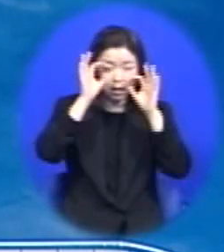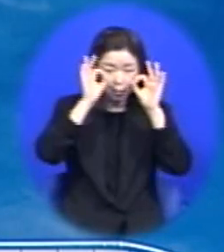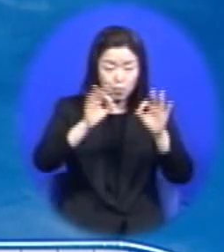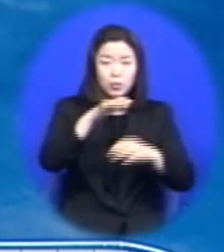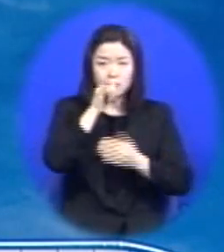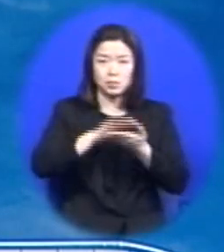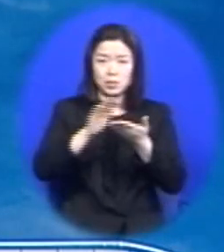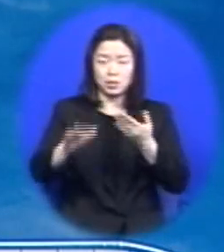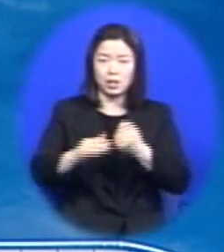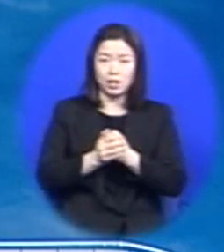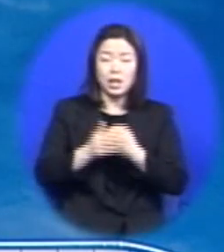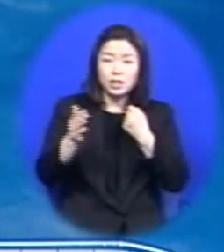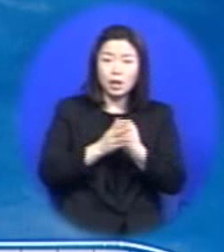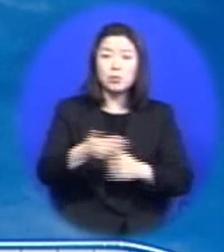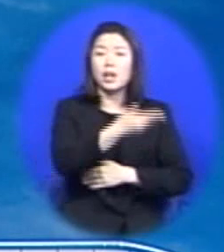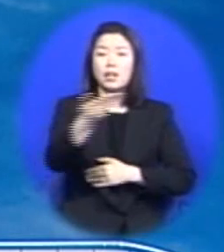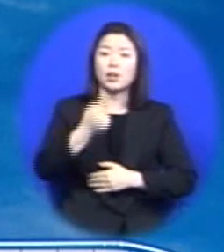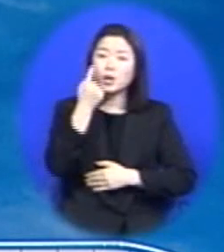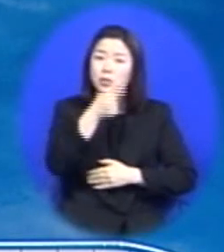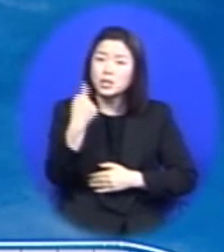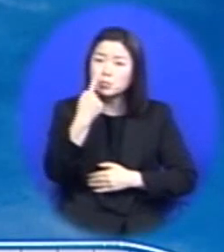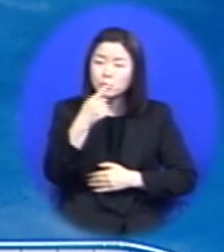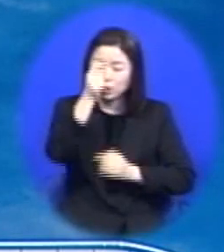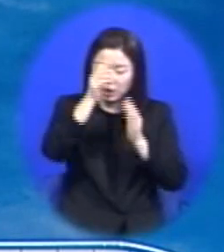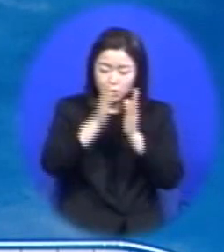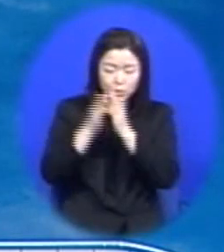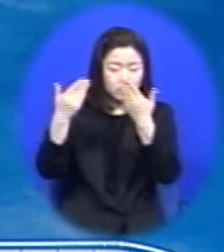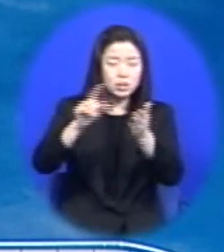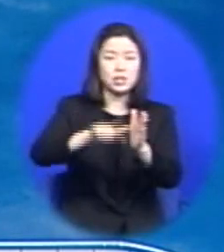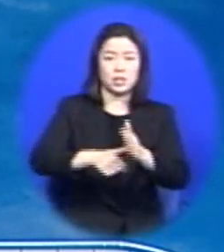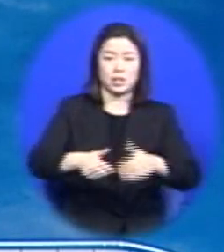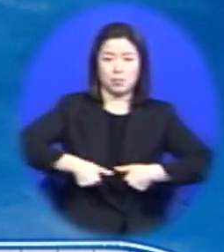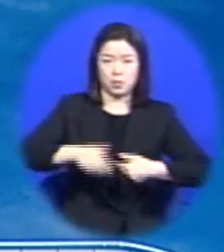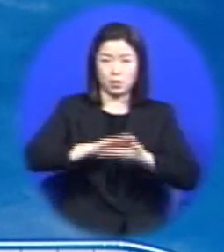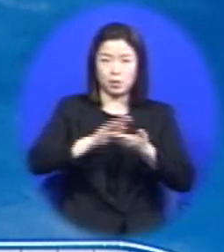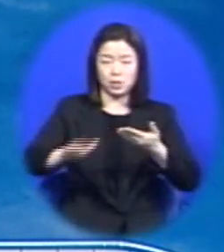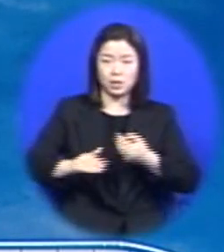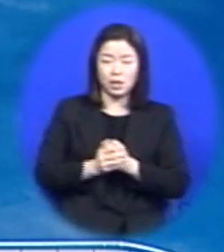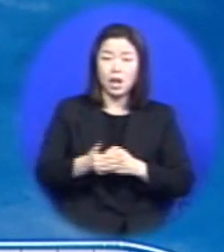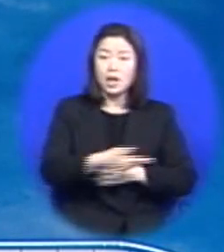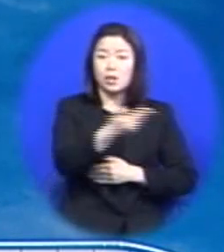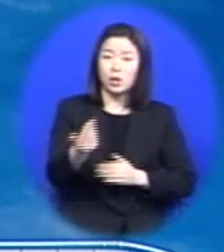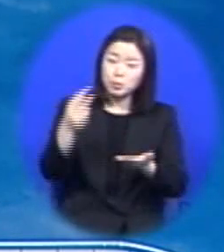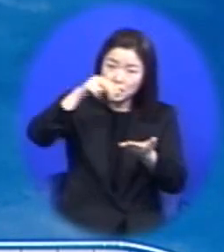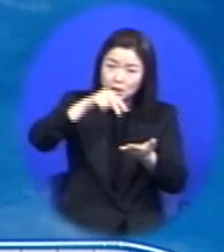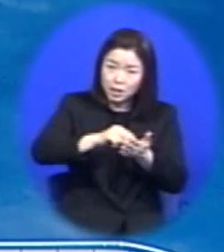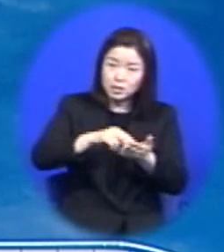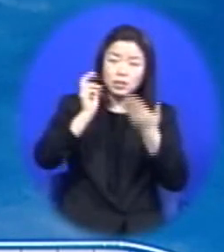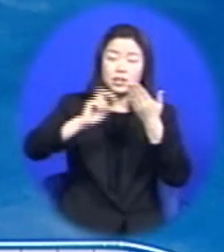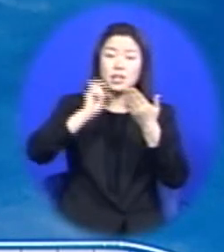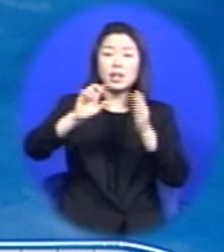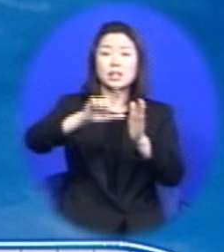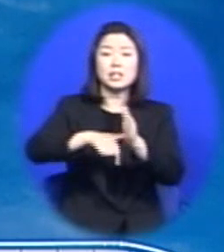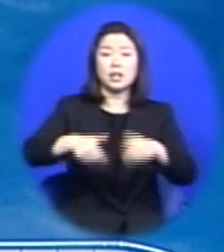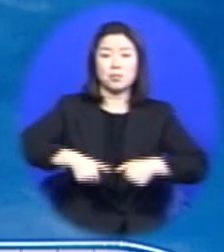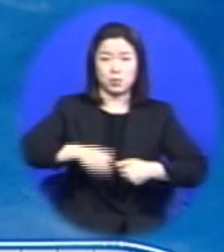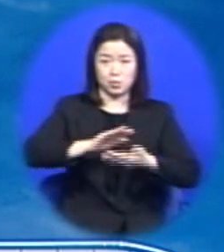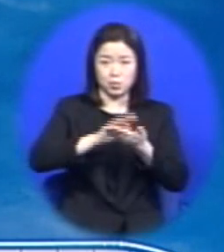그러니 여러분이 여러분의 입으로 기도하는 시간이 필요하죠. 여러분이 일어나서 하나님을 찬양하는 시간이